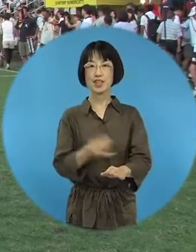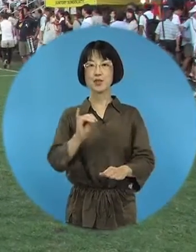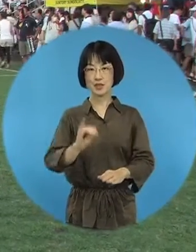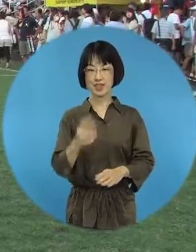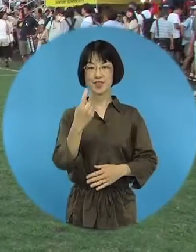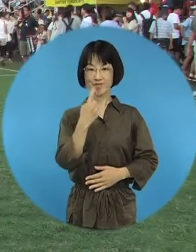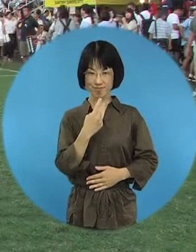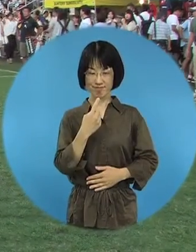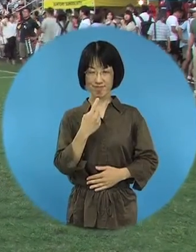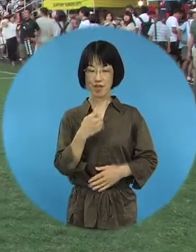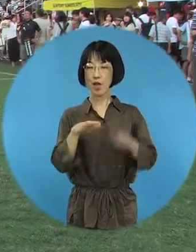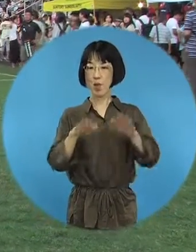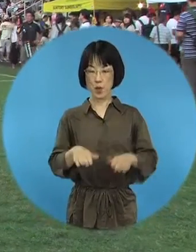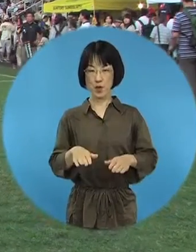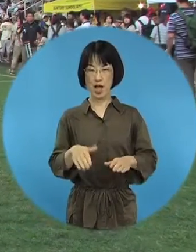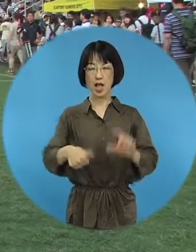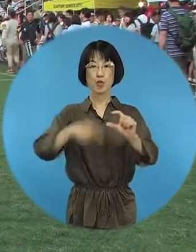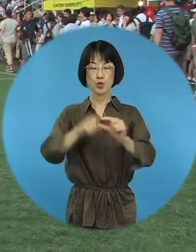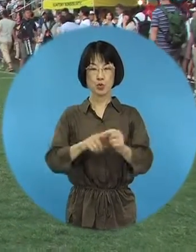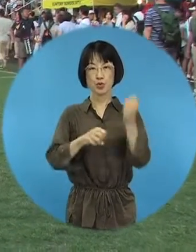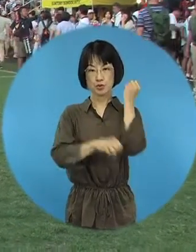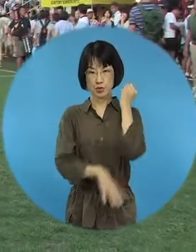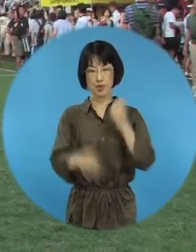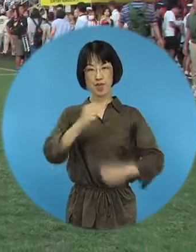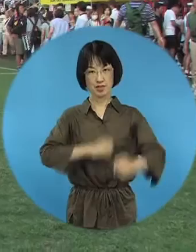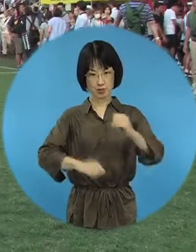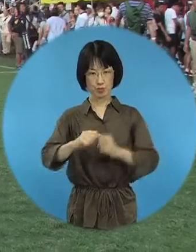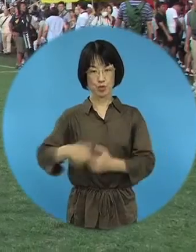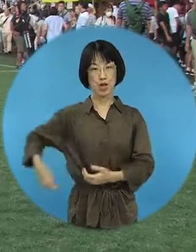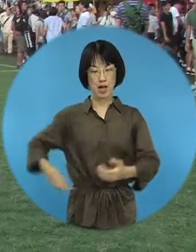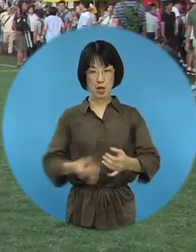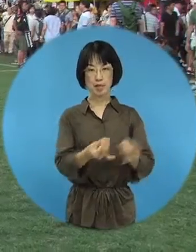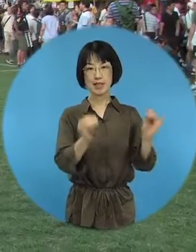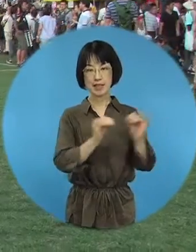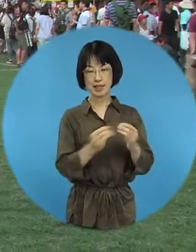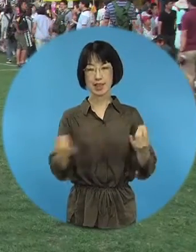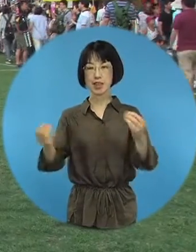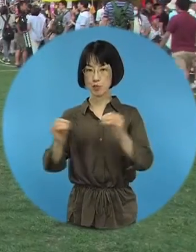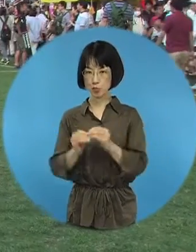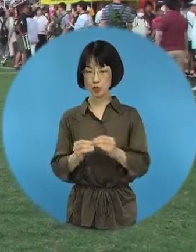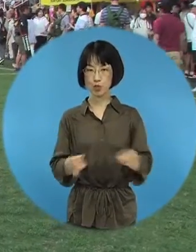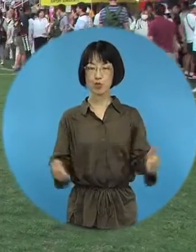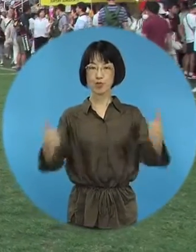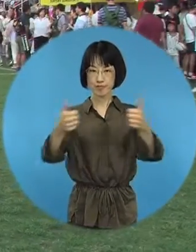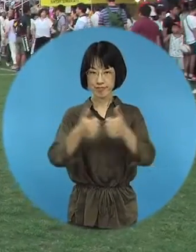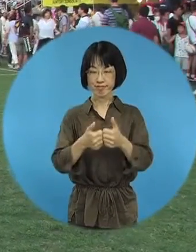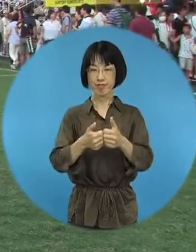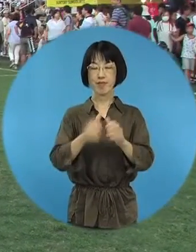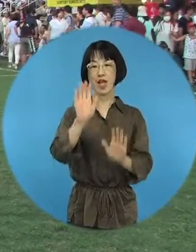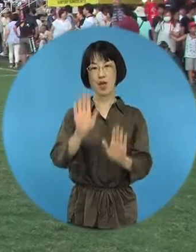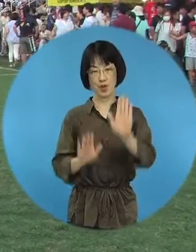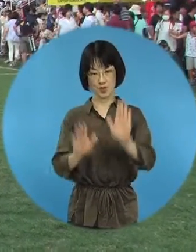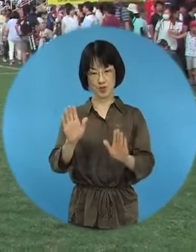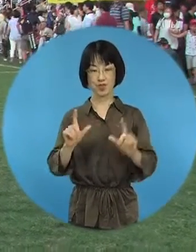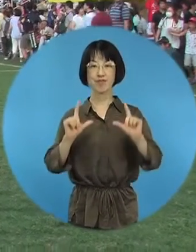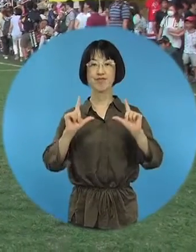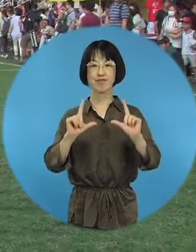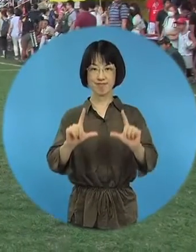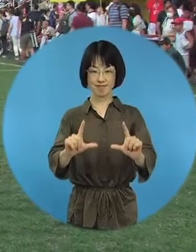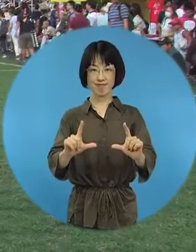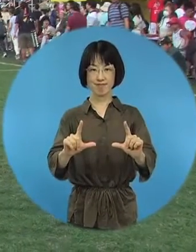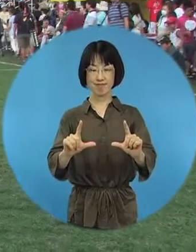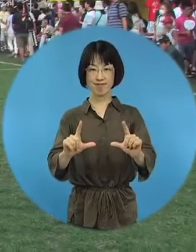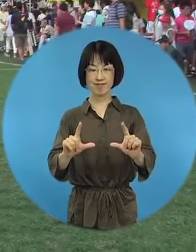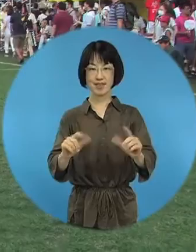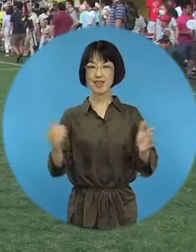涼子です。今回は府中を拠点とする2つのラグビーチームによる府中ダービープレシーズンマッチの模様をお伝え